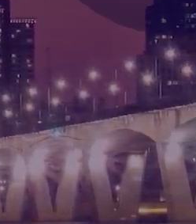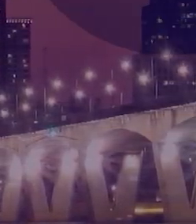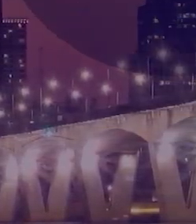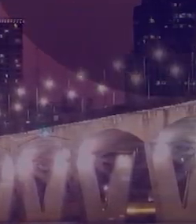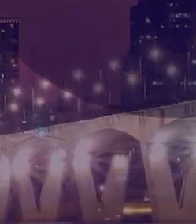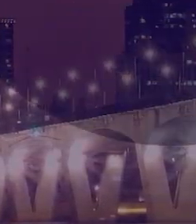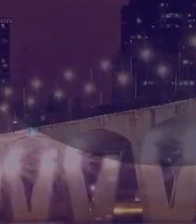신입니다